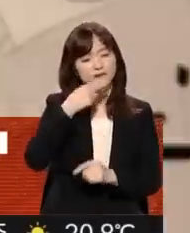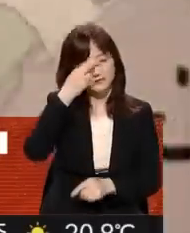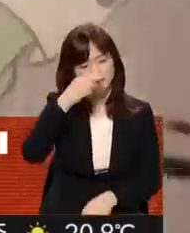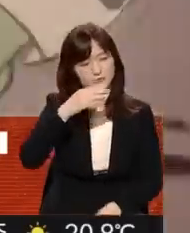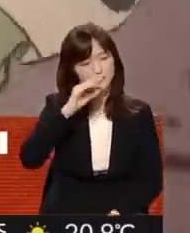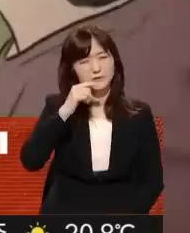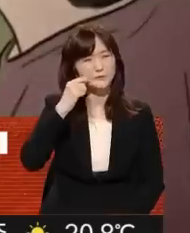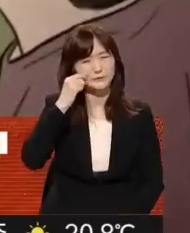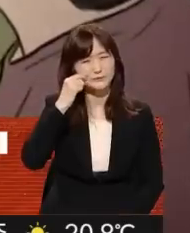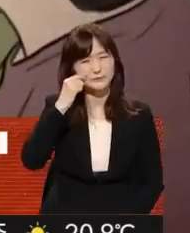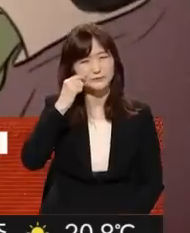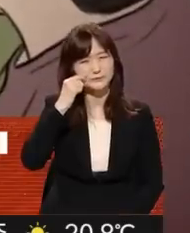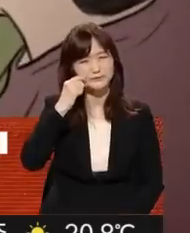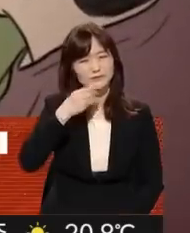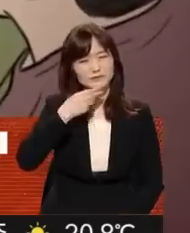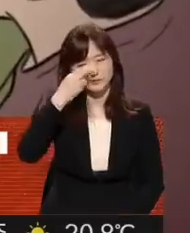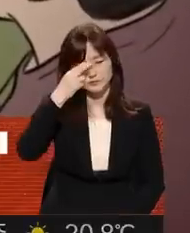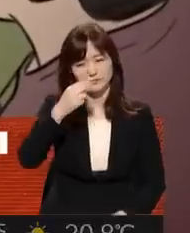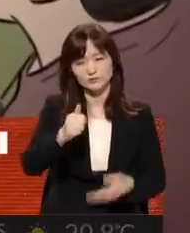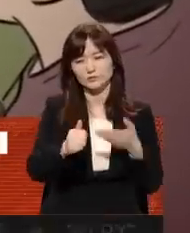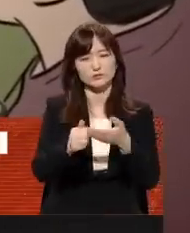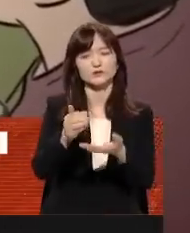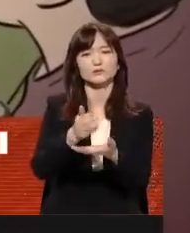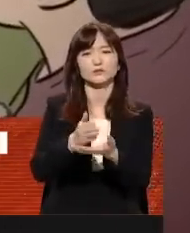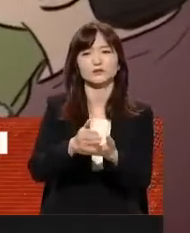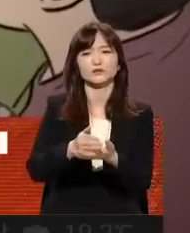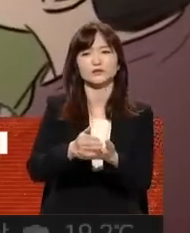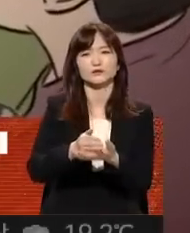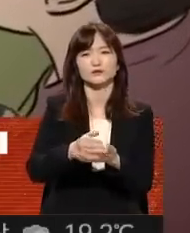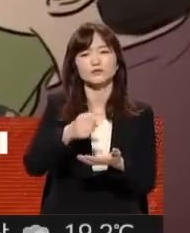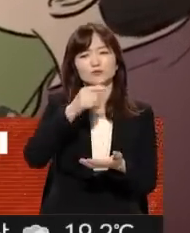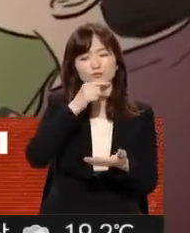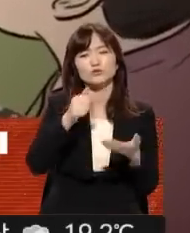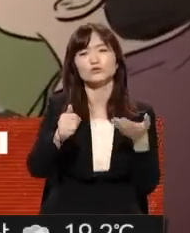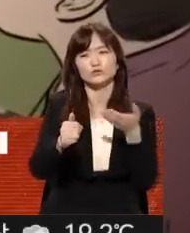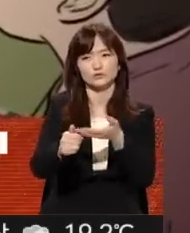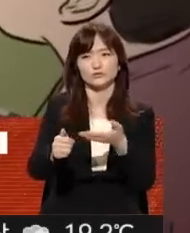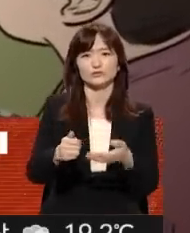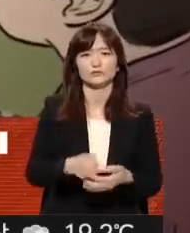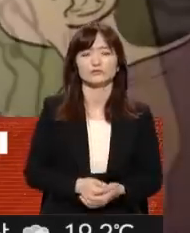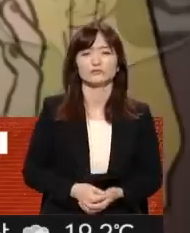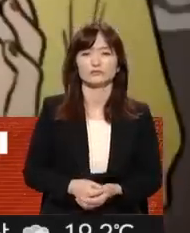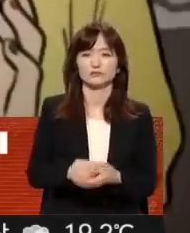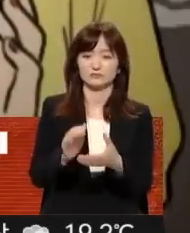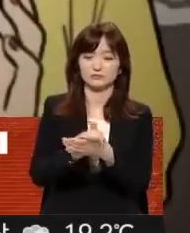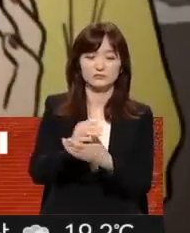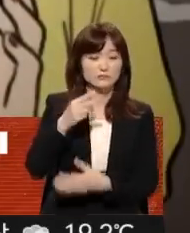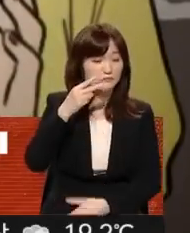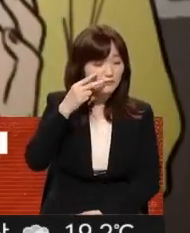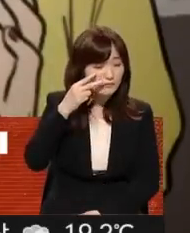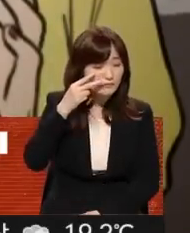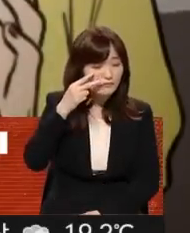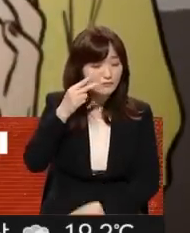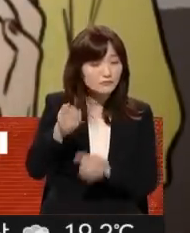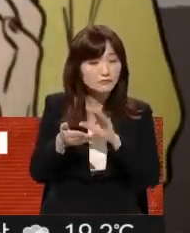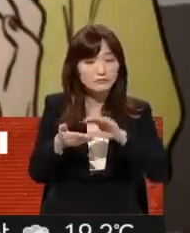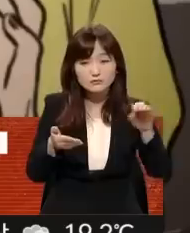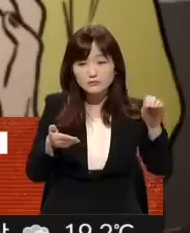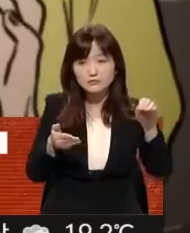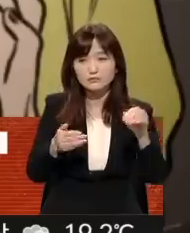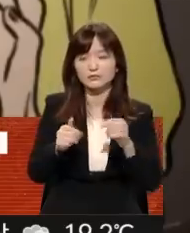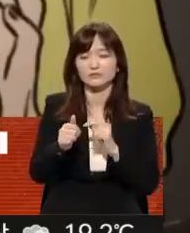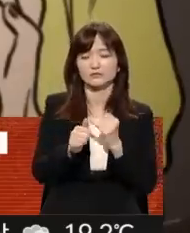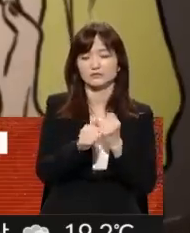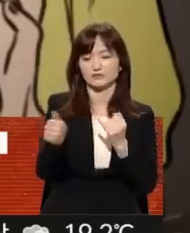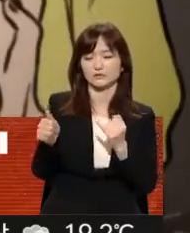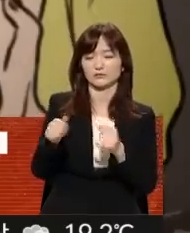못하니까 아까워요. 술 주지 마세요. 그냥 따라주지도 마세요. 물 마시게 하세요. 이랬다는 겁니다. 그러니까 친구들이 담배 피우느라고 자리 다 비워도 남편은